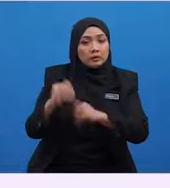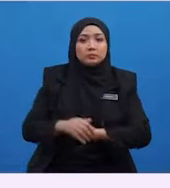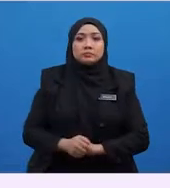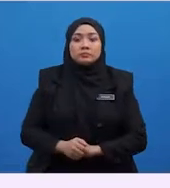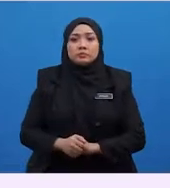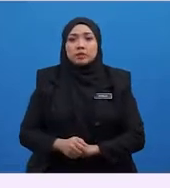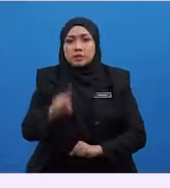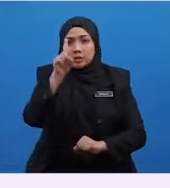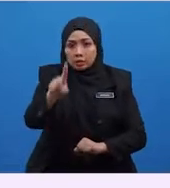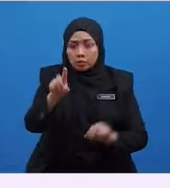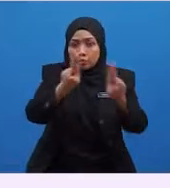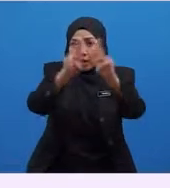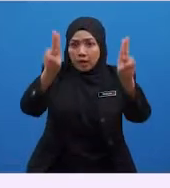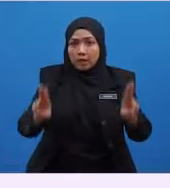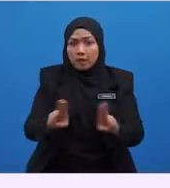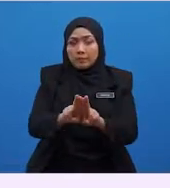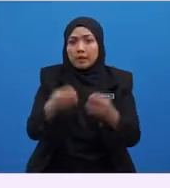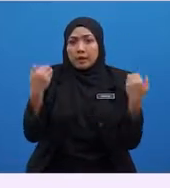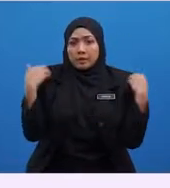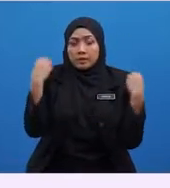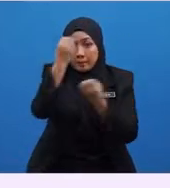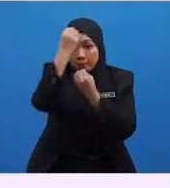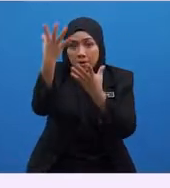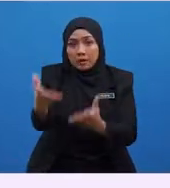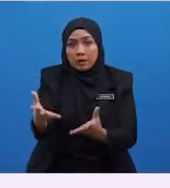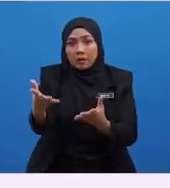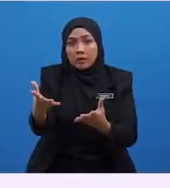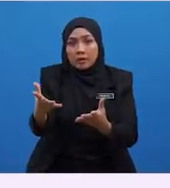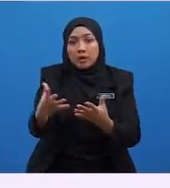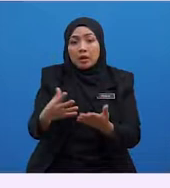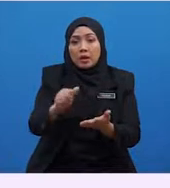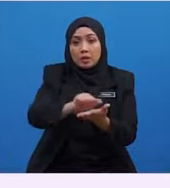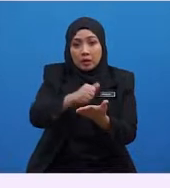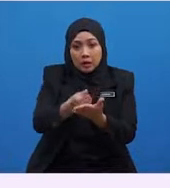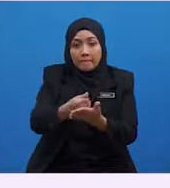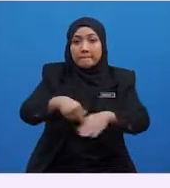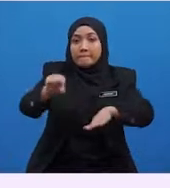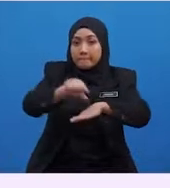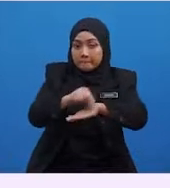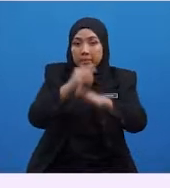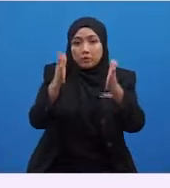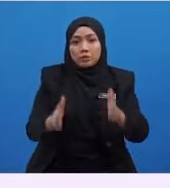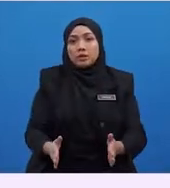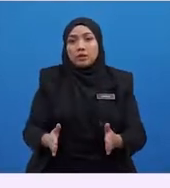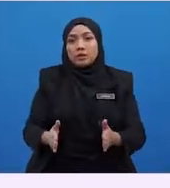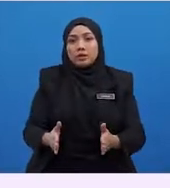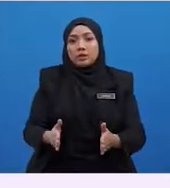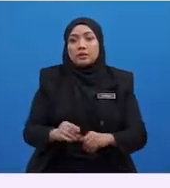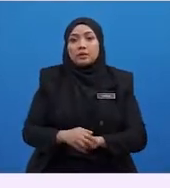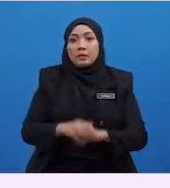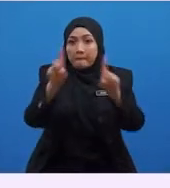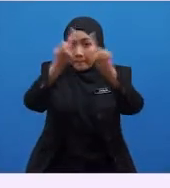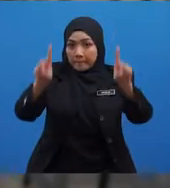halaman yang mengandungi maklumat berkaitan akaun pengguna, pangkalan data diperlukan.